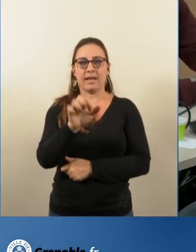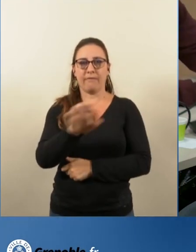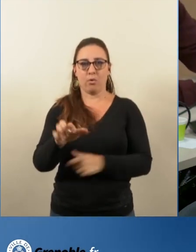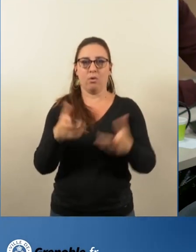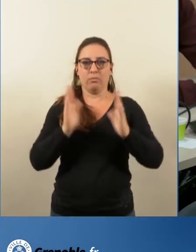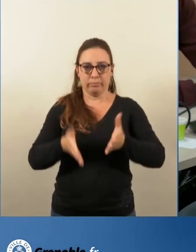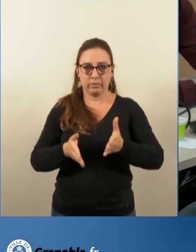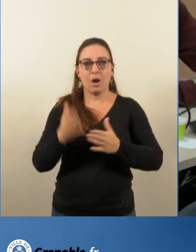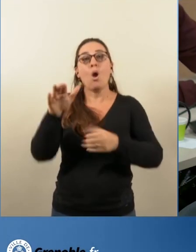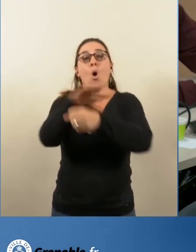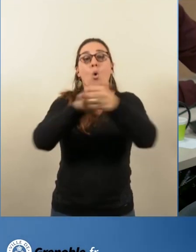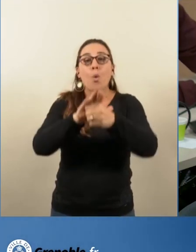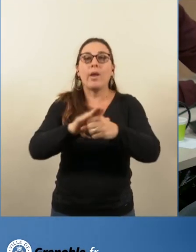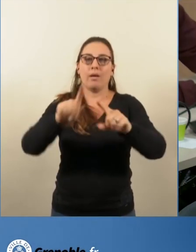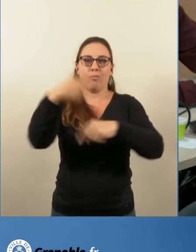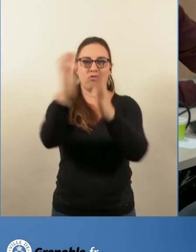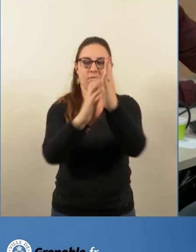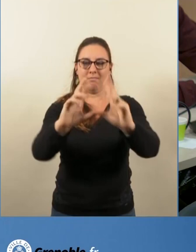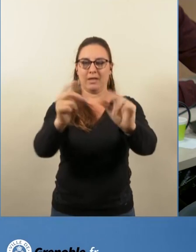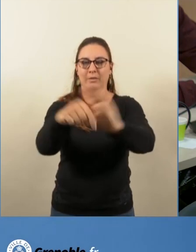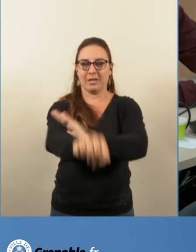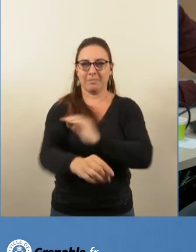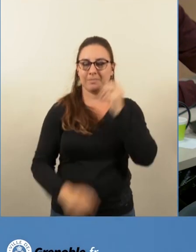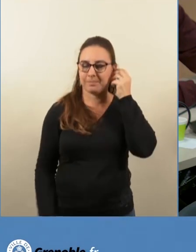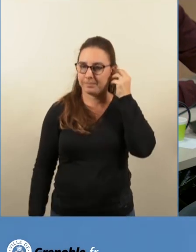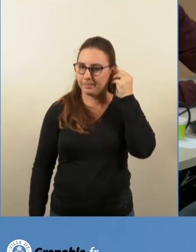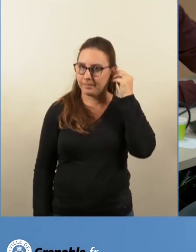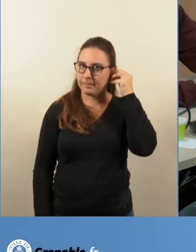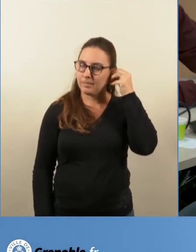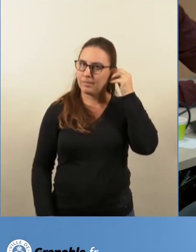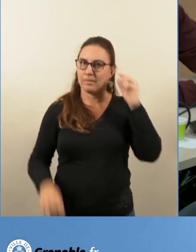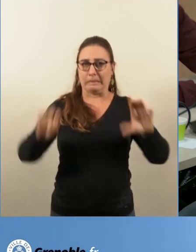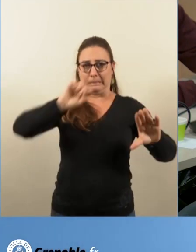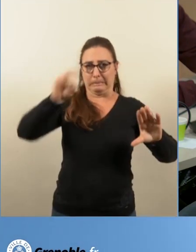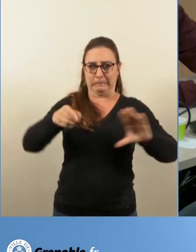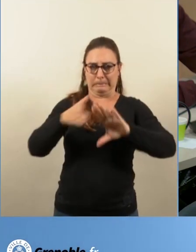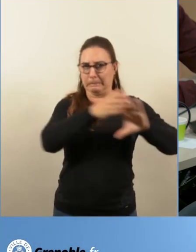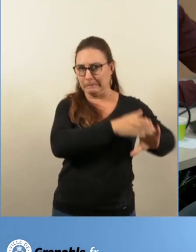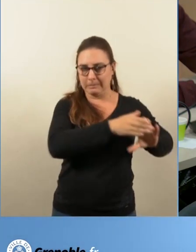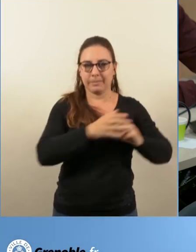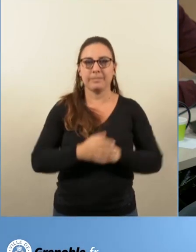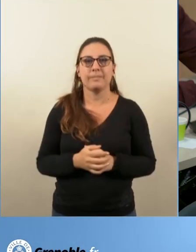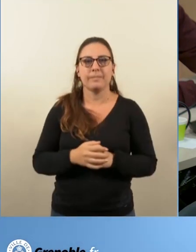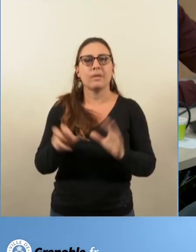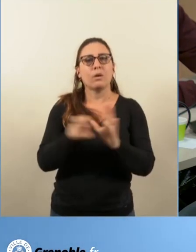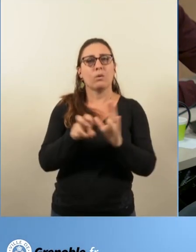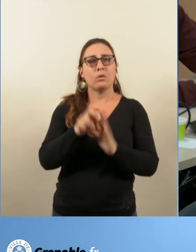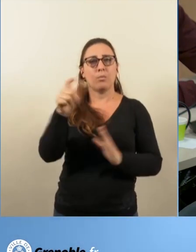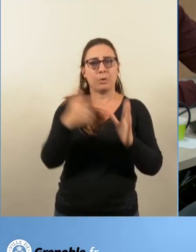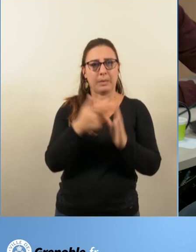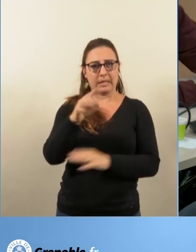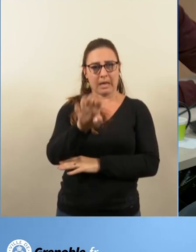ZFE ou véhicule mais ça sera la délibération suivante je ferme cette parenthèse Grenoble 2040